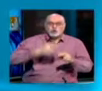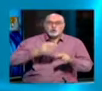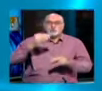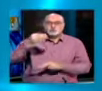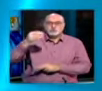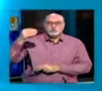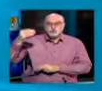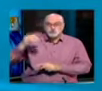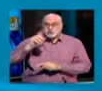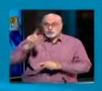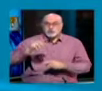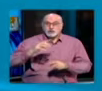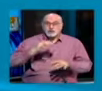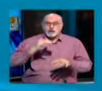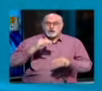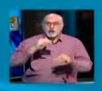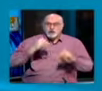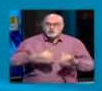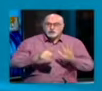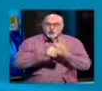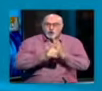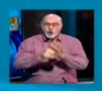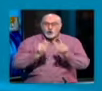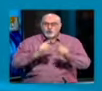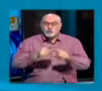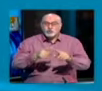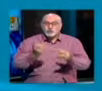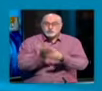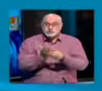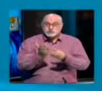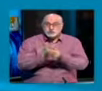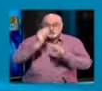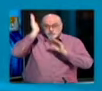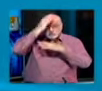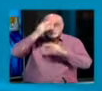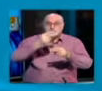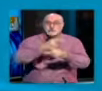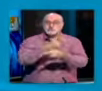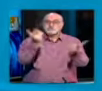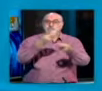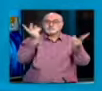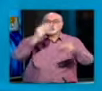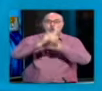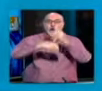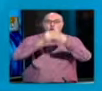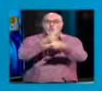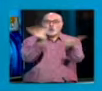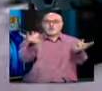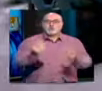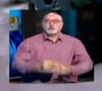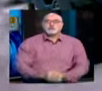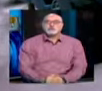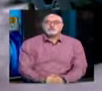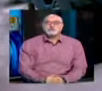على تحرك الجزائر ودورها في وصول القضية الفلسطينية إلى أروقة العدالة.